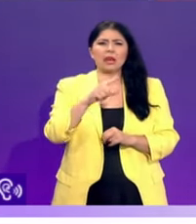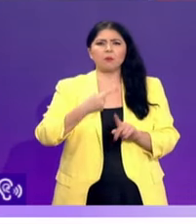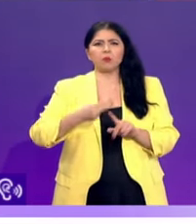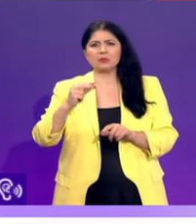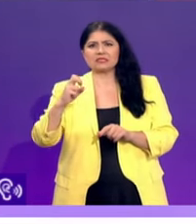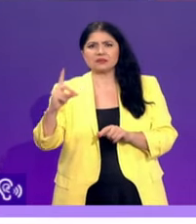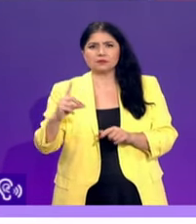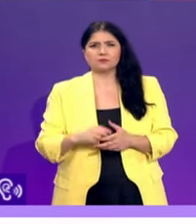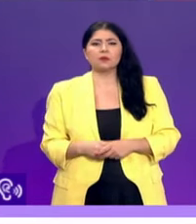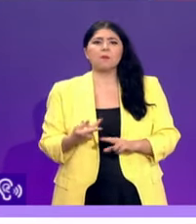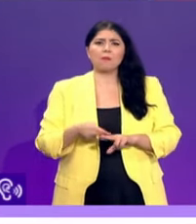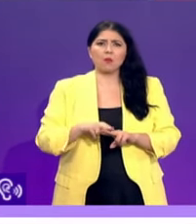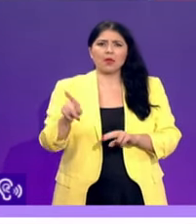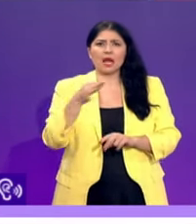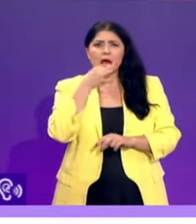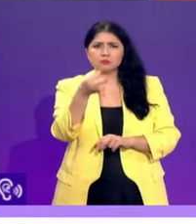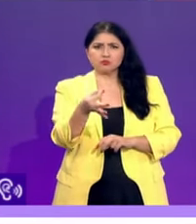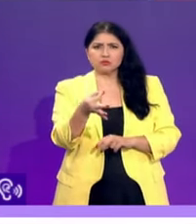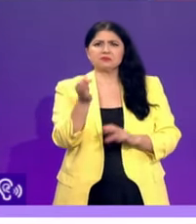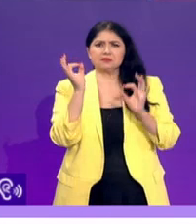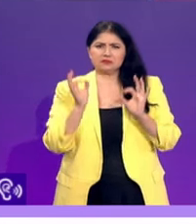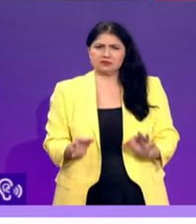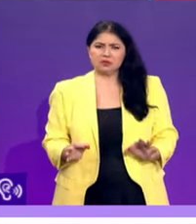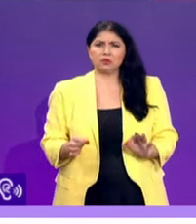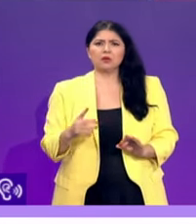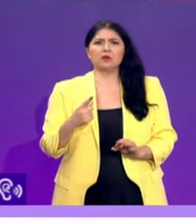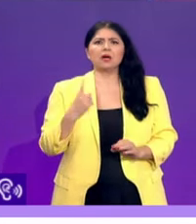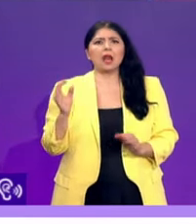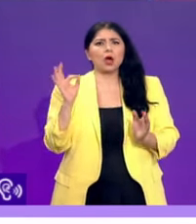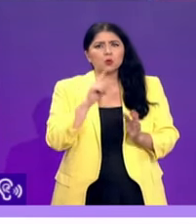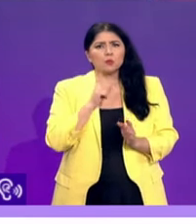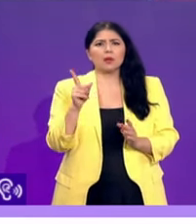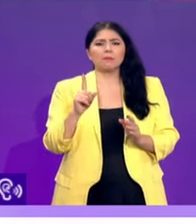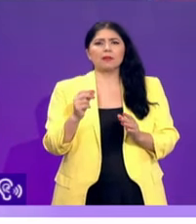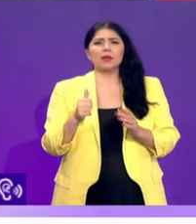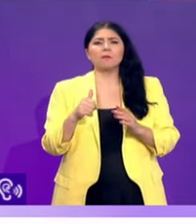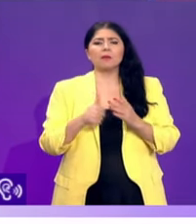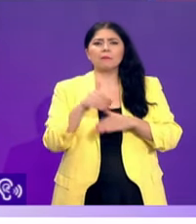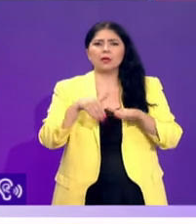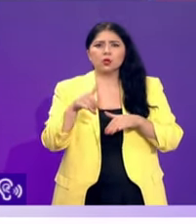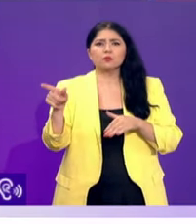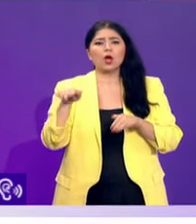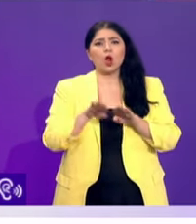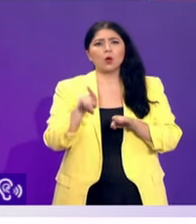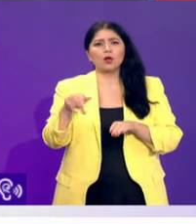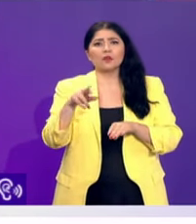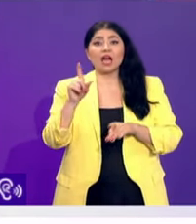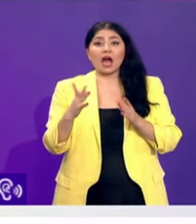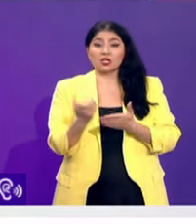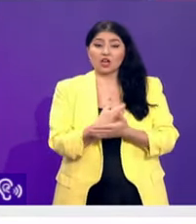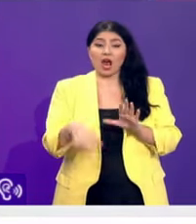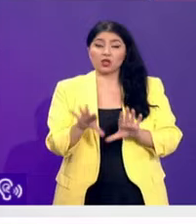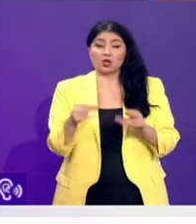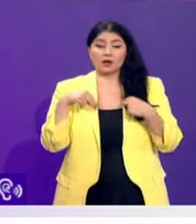liberali și social-democrați. Ba mai mult decât atât, susținea fără ezitare că l-ar pune premier pe colegul Nicolae Ciucă dacă ar câștiga